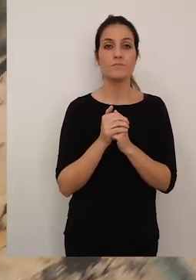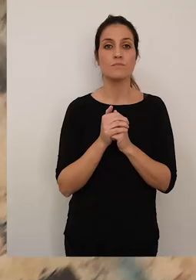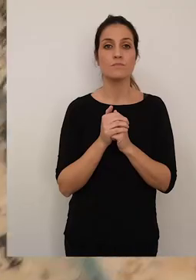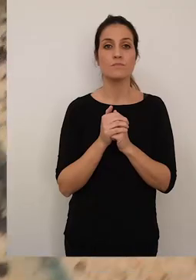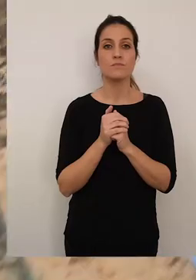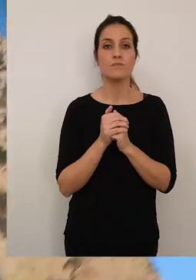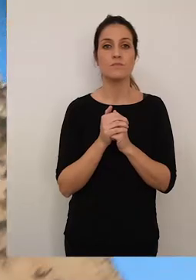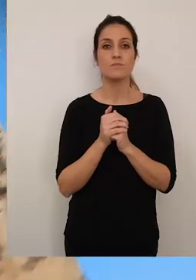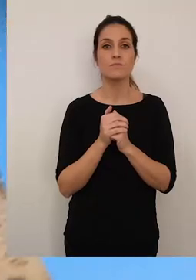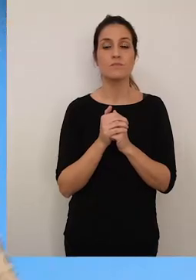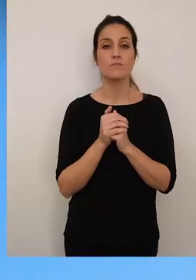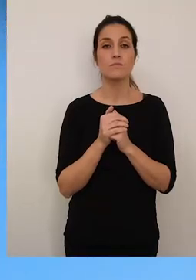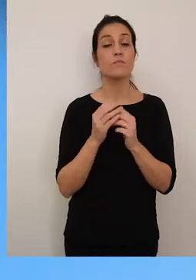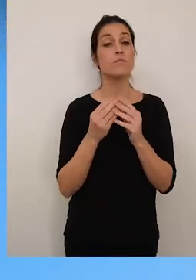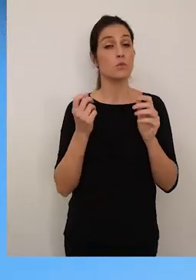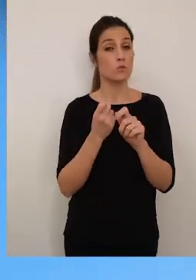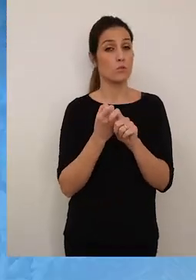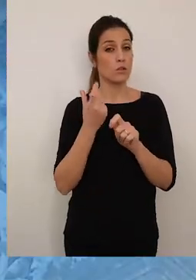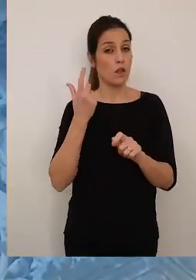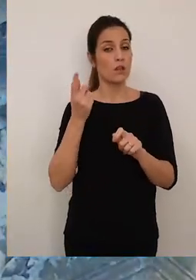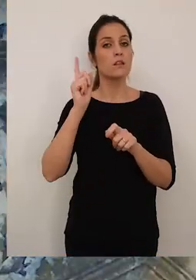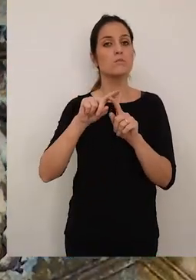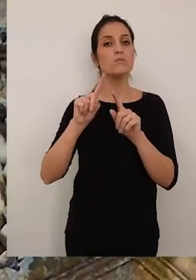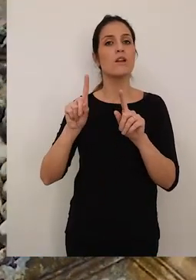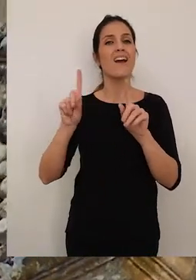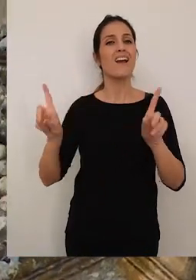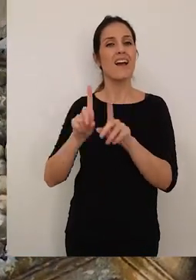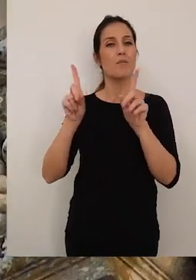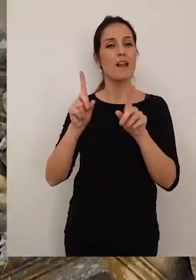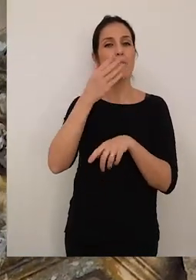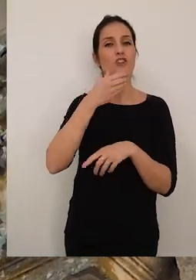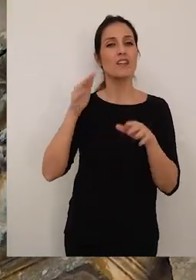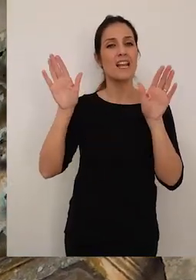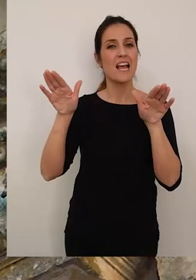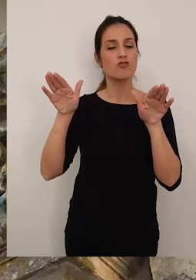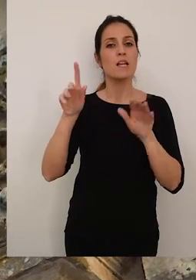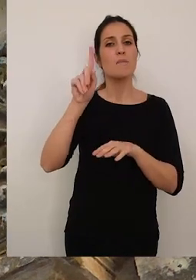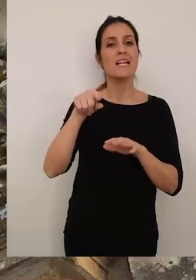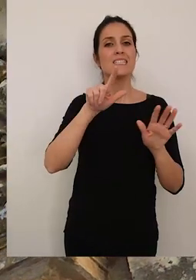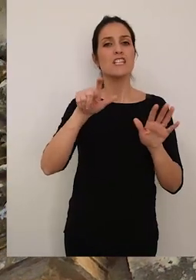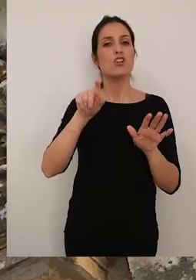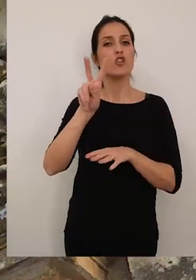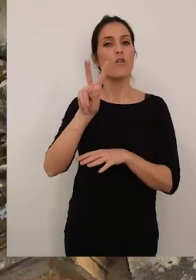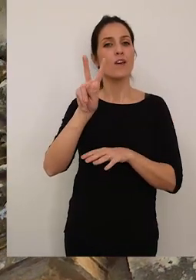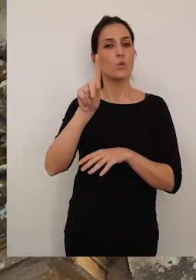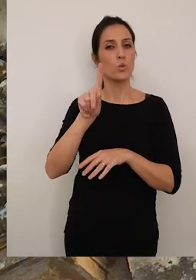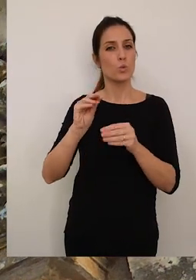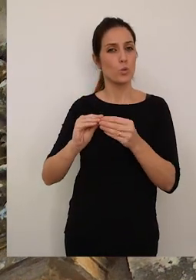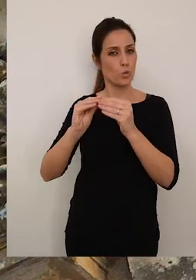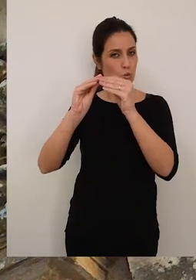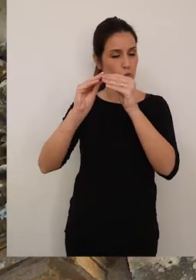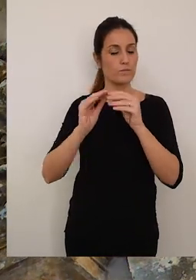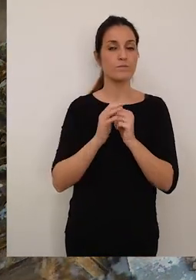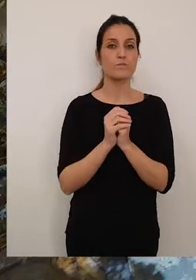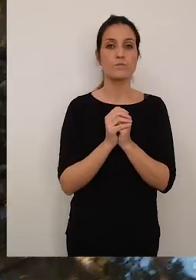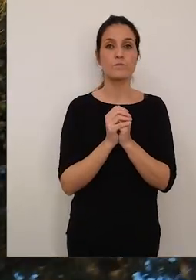Di assoluto rilievo architettonico è la Cappella della Madonna degli Angeli, risalente al 1721.